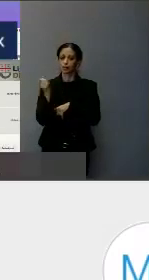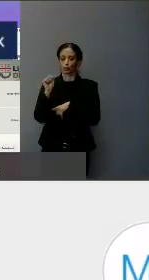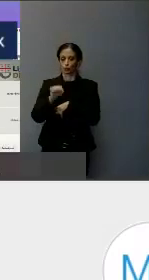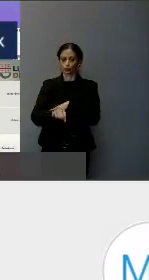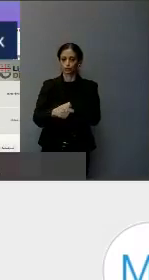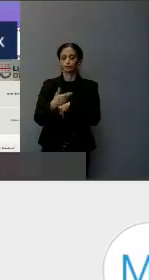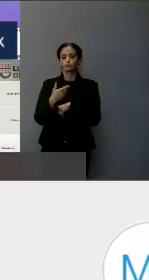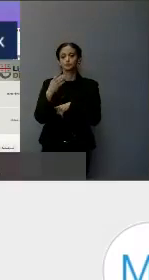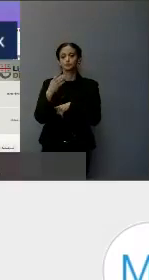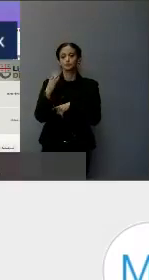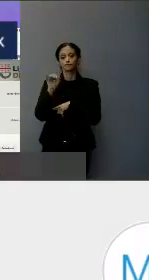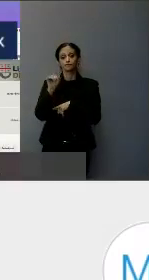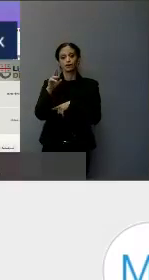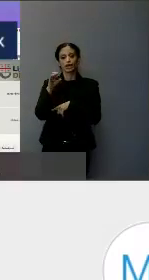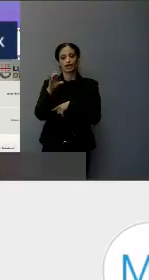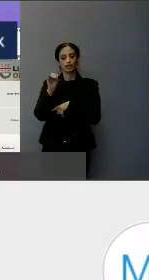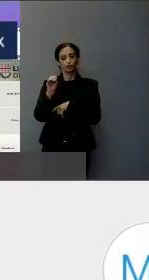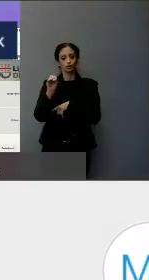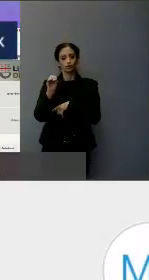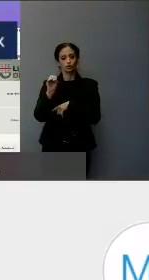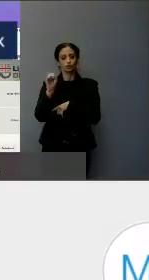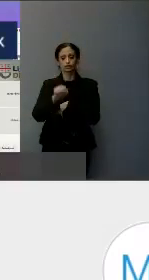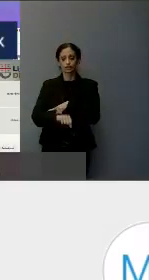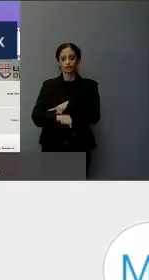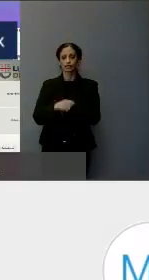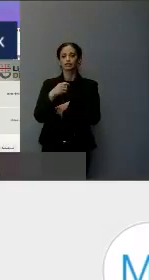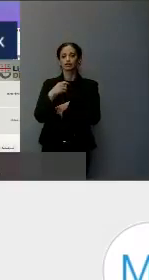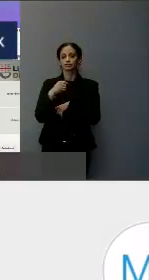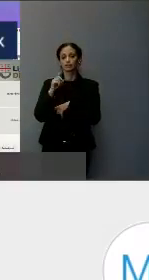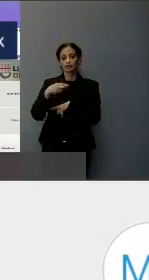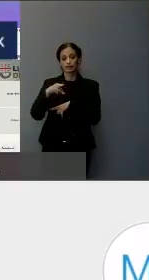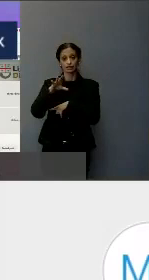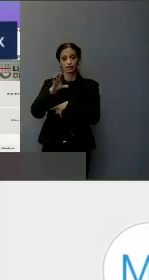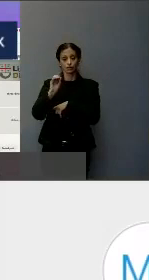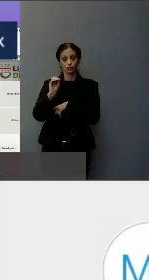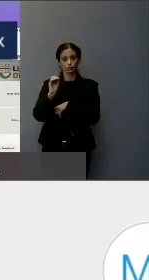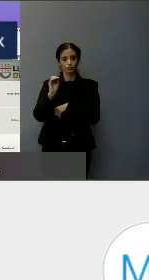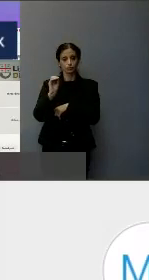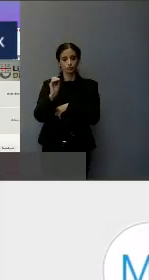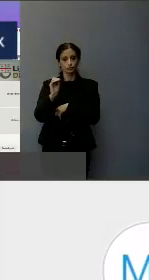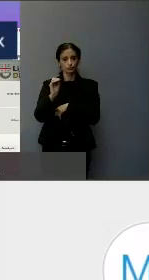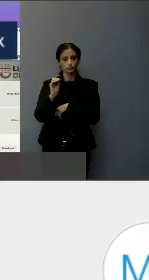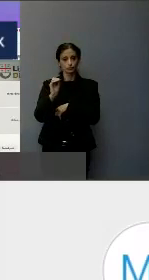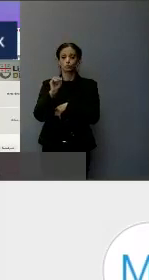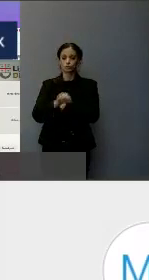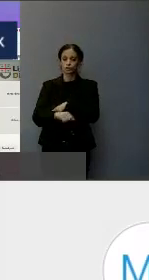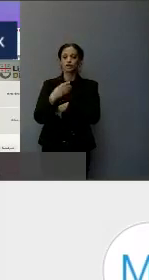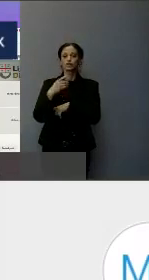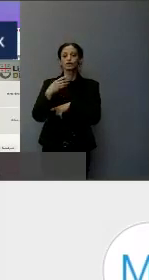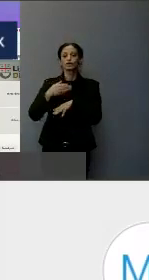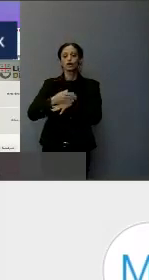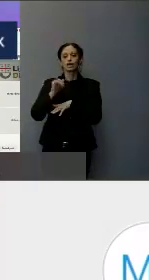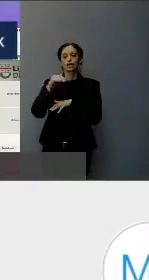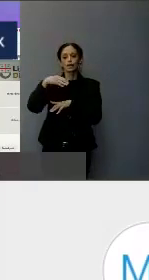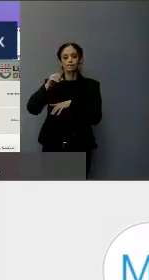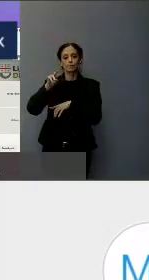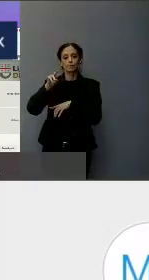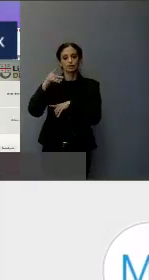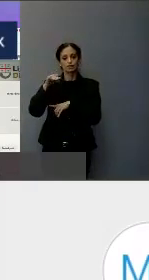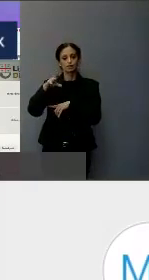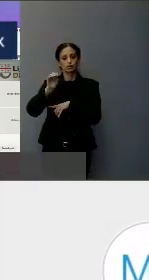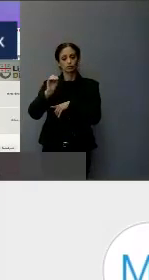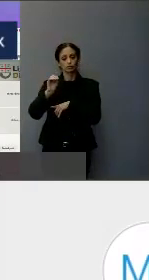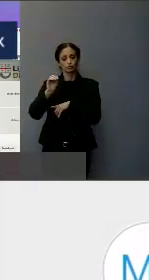consigliere ferrero contrario consigliere grillo contrario consigliere immordino